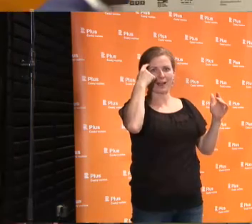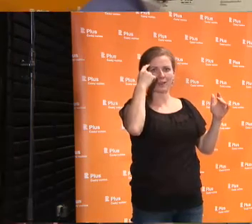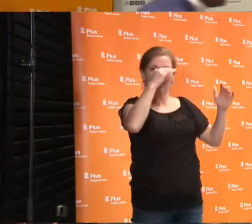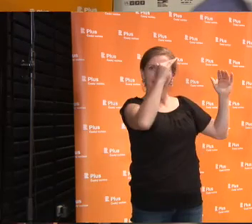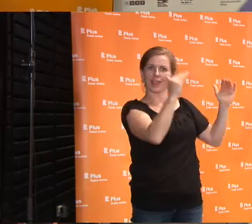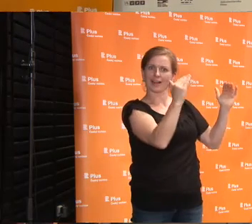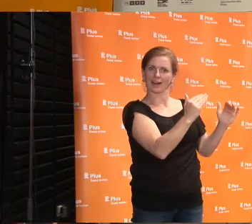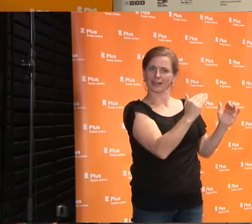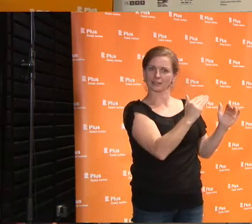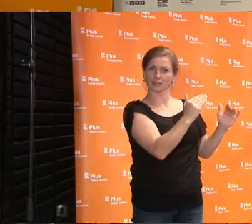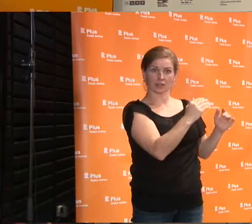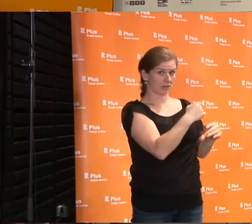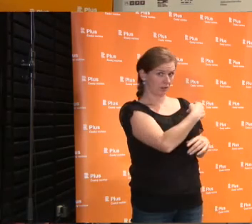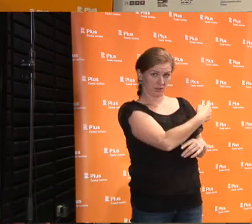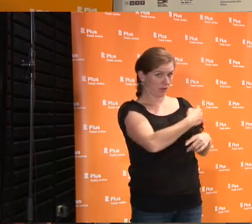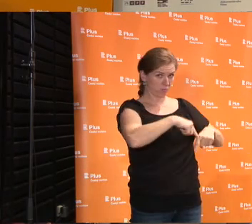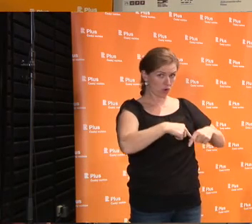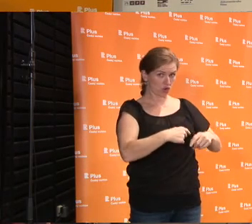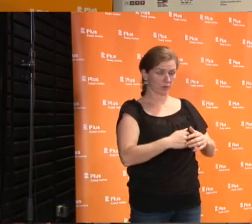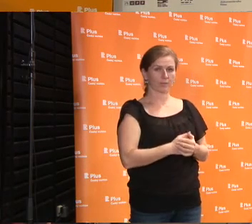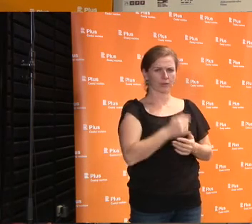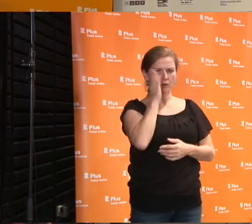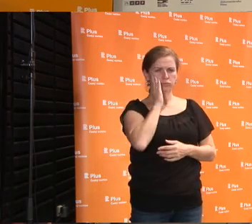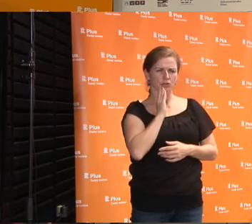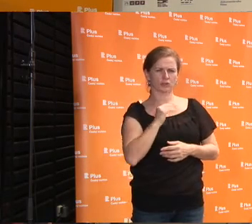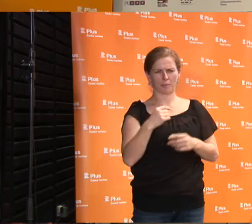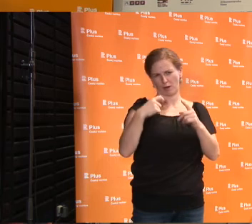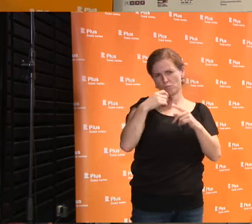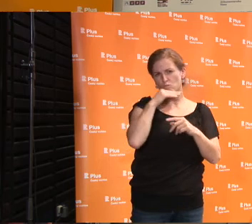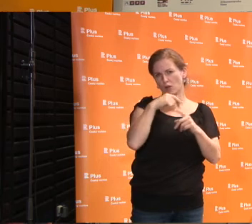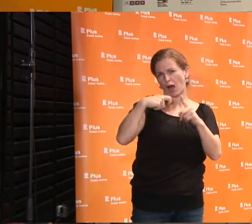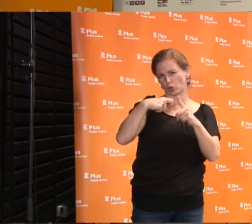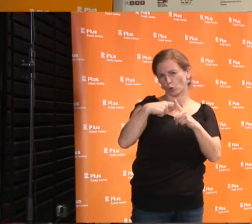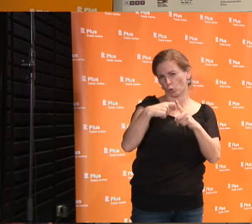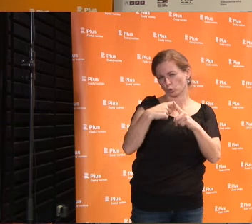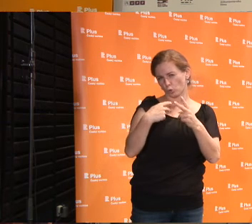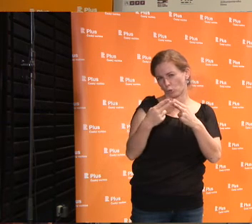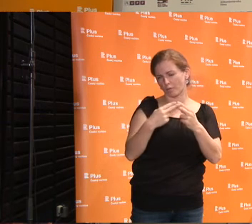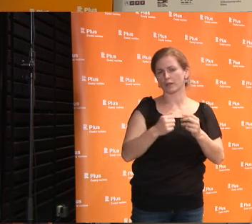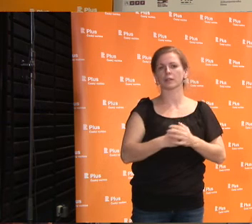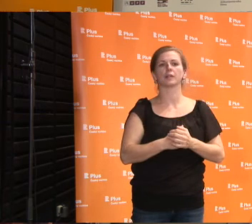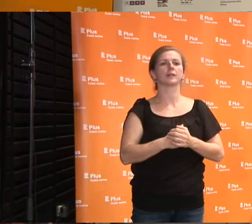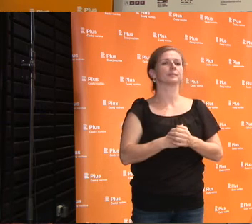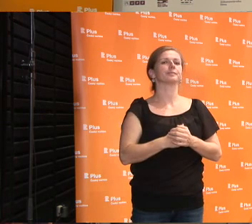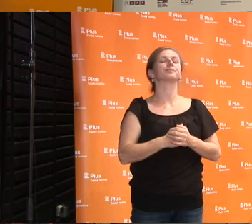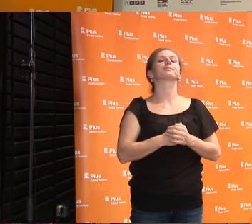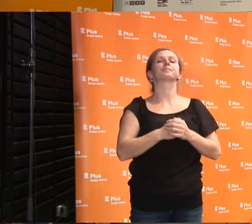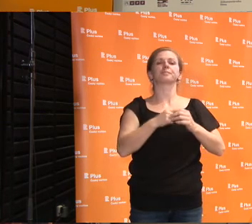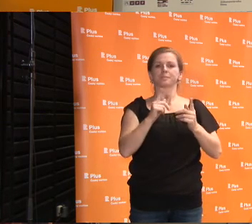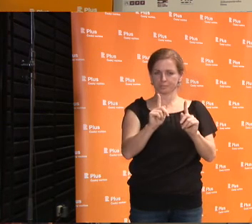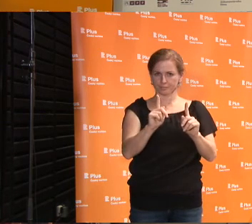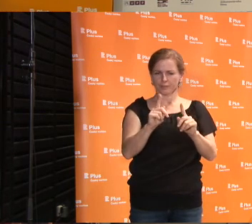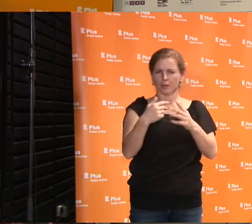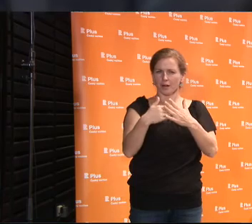otázku. Poprosím Bohumila Kartouze o odpověď. Týká se to vzdělávání nejenom toho školského. Já se vrátím k tomu, že pravděpodobně